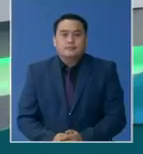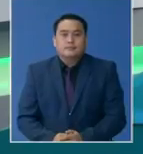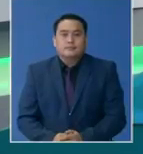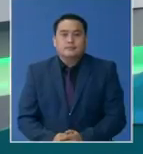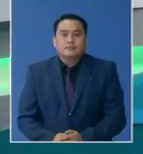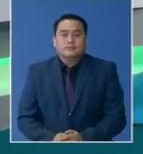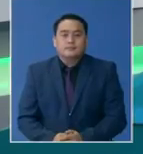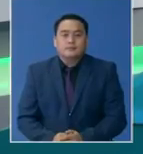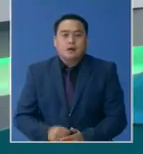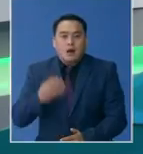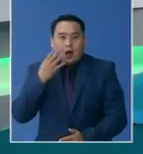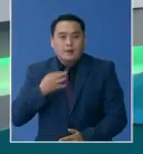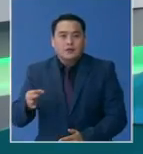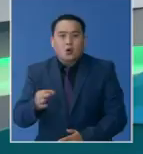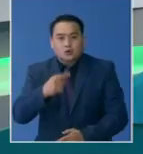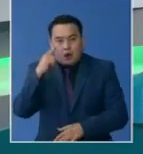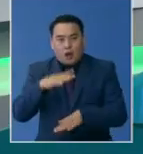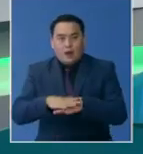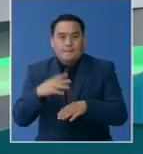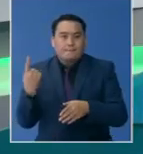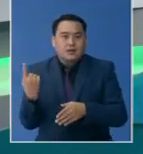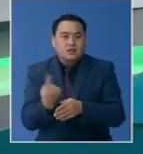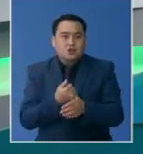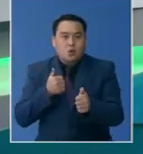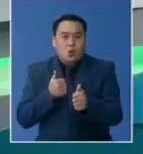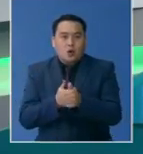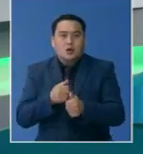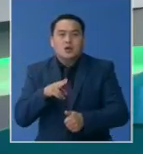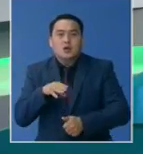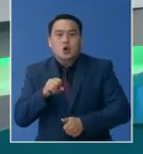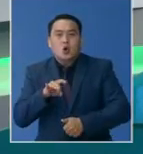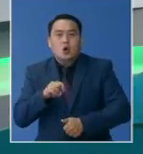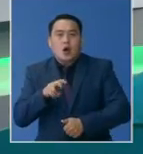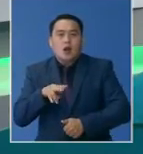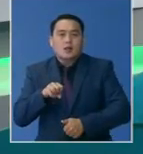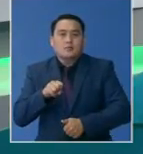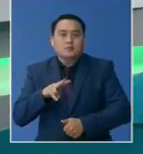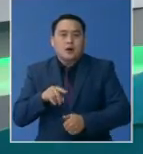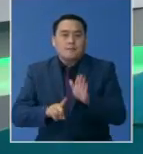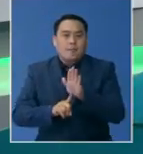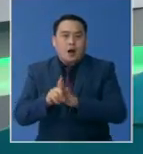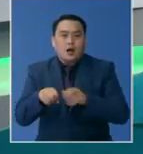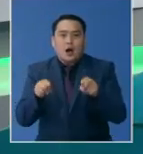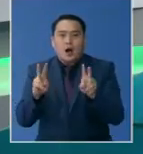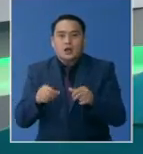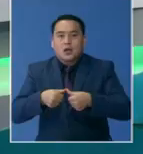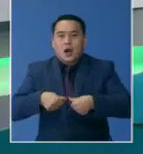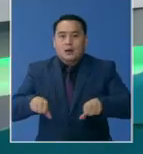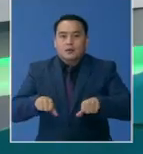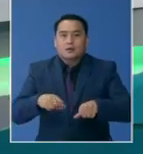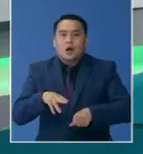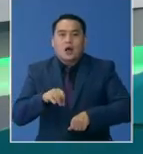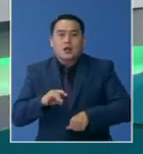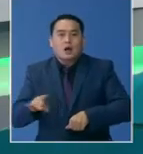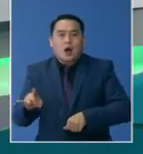Хабарымыздары қарай жалғастырамыз. Алматы облыс әкімінің бірінші орынбасары Ләззат Тұрлашев пен Ғалымжан Әбдірайымов бастаған арнайы комиссия